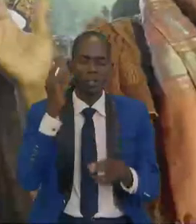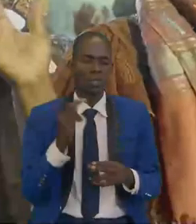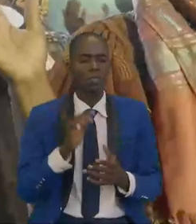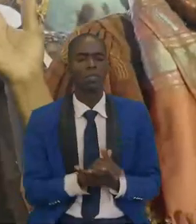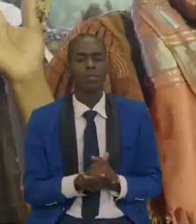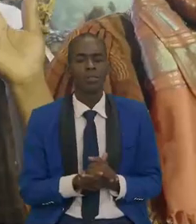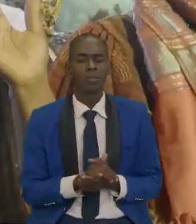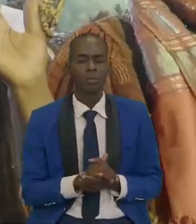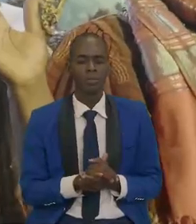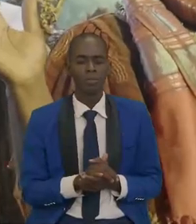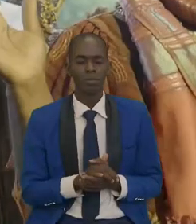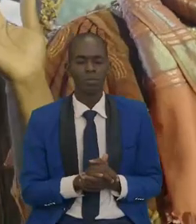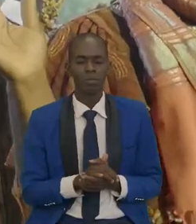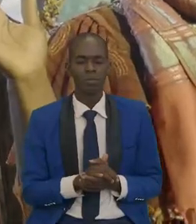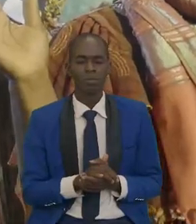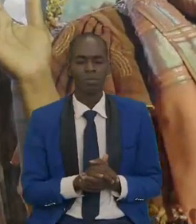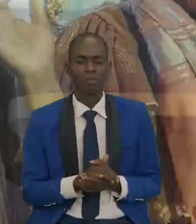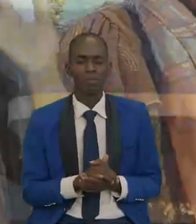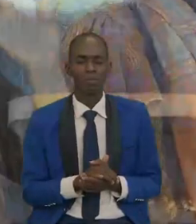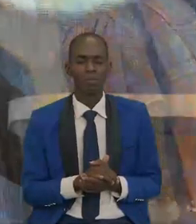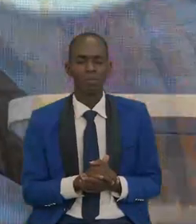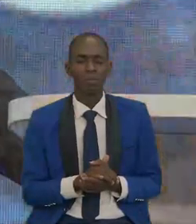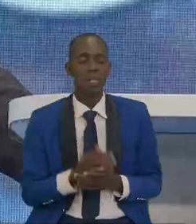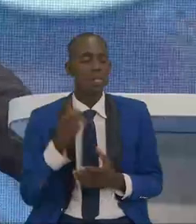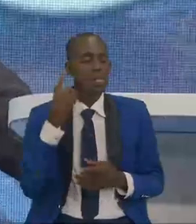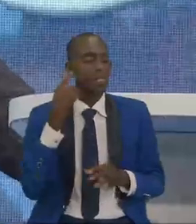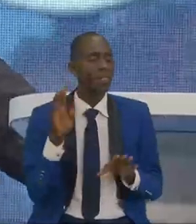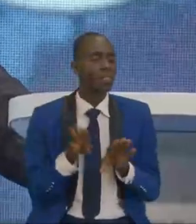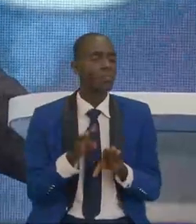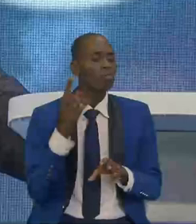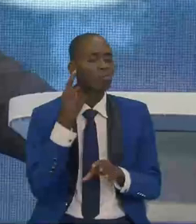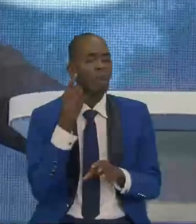Les yeux aveugles, ouvrez-vous au nom de Jésus-Christ.